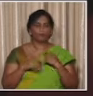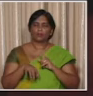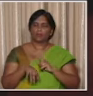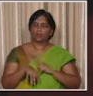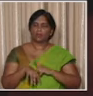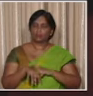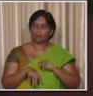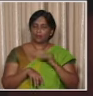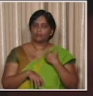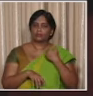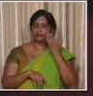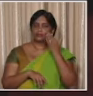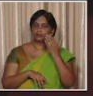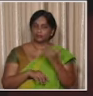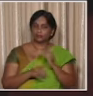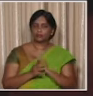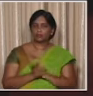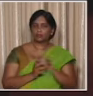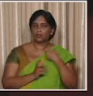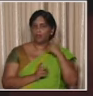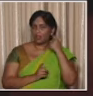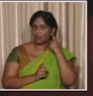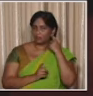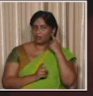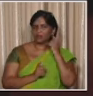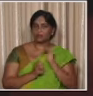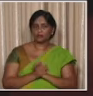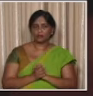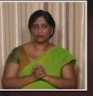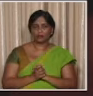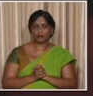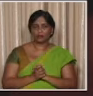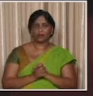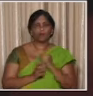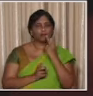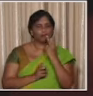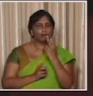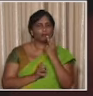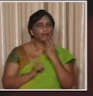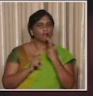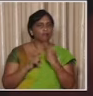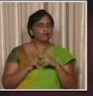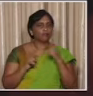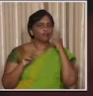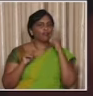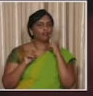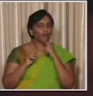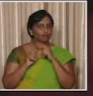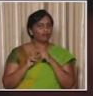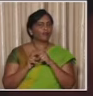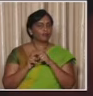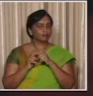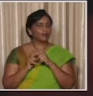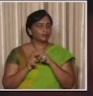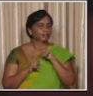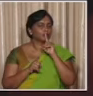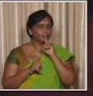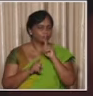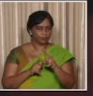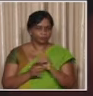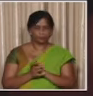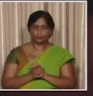අවාසනාවකට වගේ මන් දැක්කේ මට ඇහුනේ දෙදෙනෙක් පමණ ඒ පිළිබඳව යම් සඳහනක්